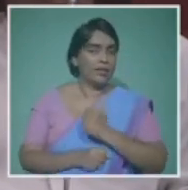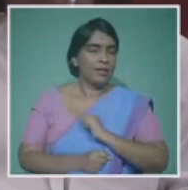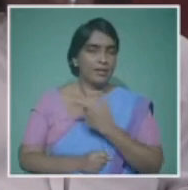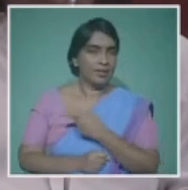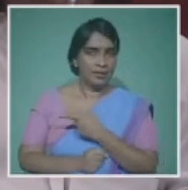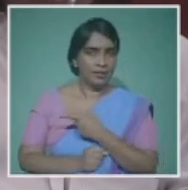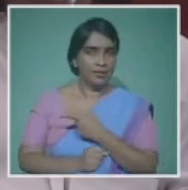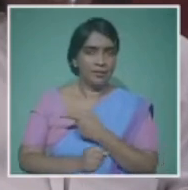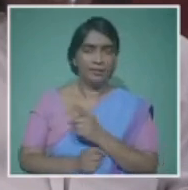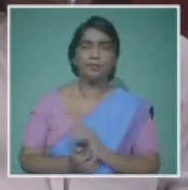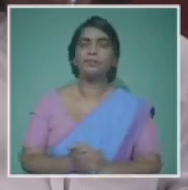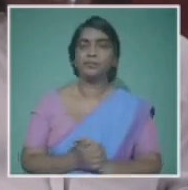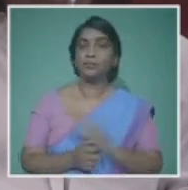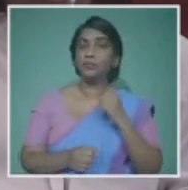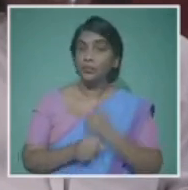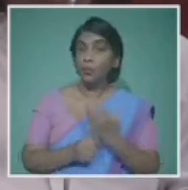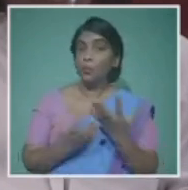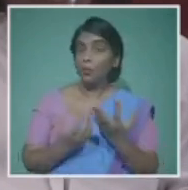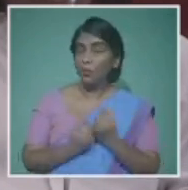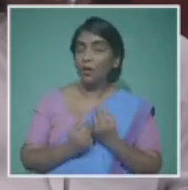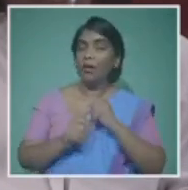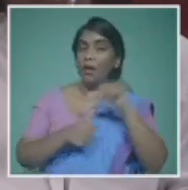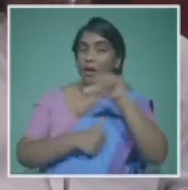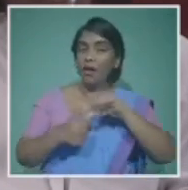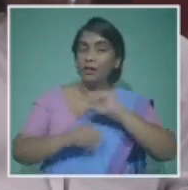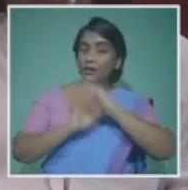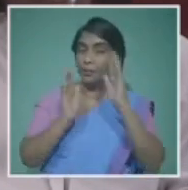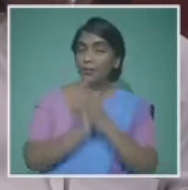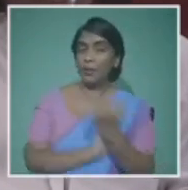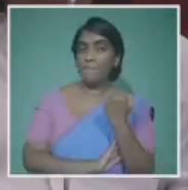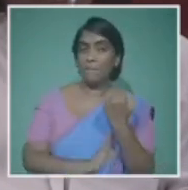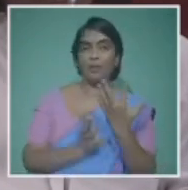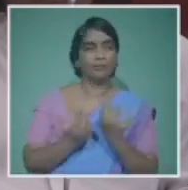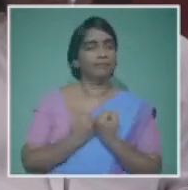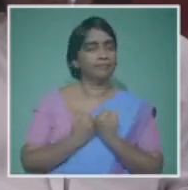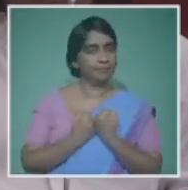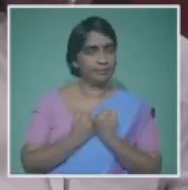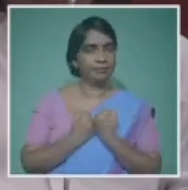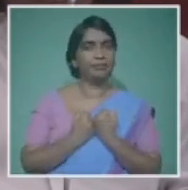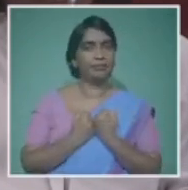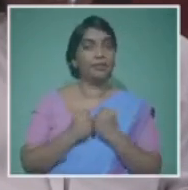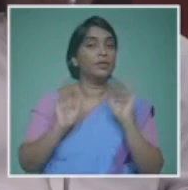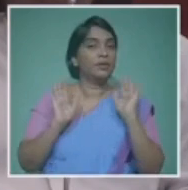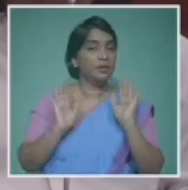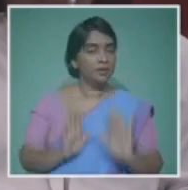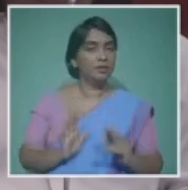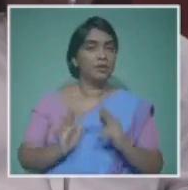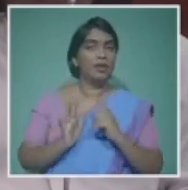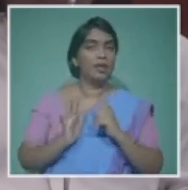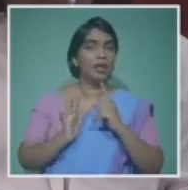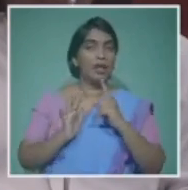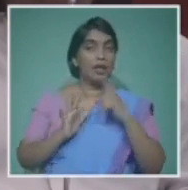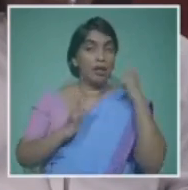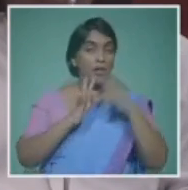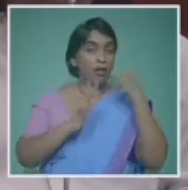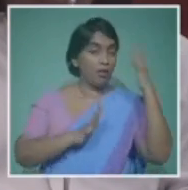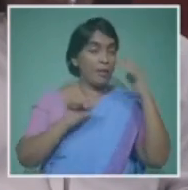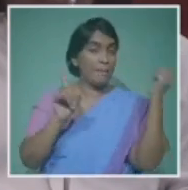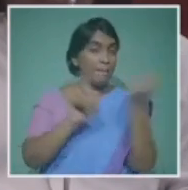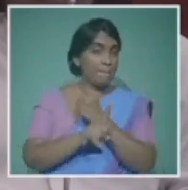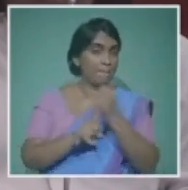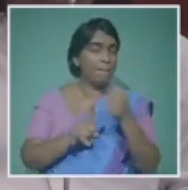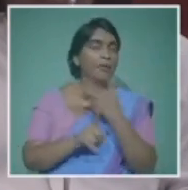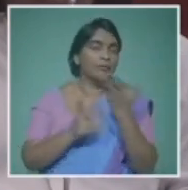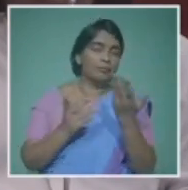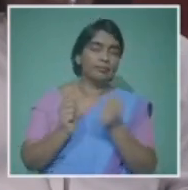වුණේ ආණ්ඩුවට ඕනේ මේ ආයතන ඔක්කොම තමන්ගේ හස්ත යටතේ තියාගන්න නමුත් ජාත්‍යන්තර බලපෑම නිසා ඒක